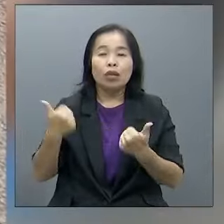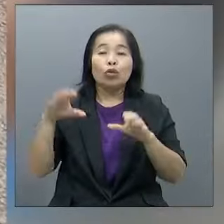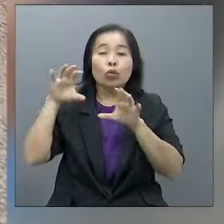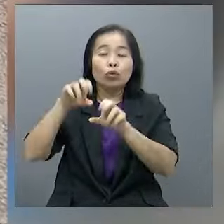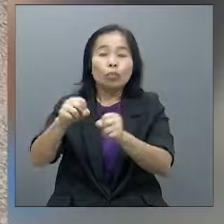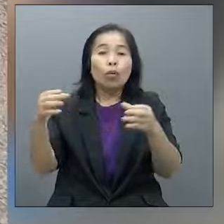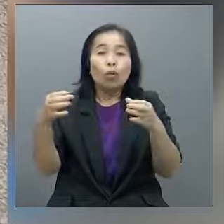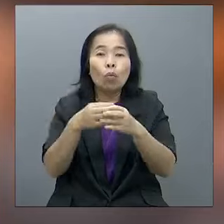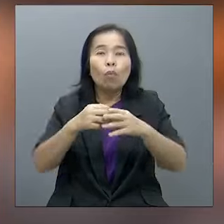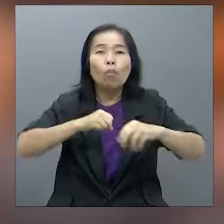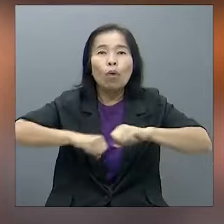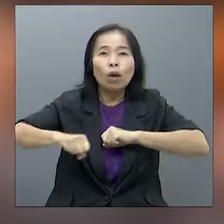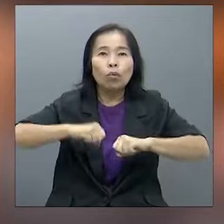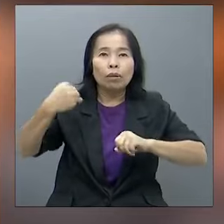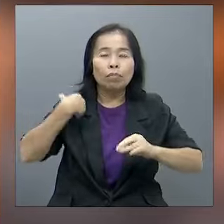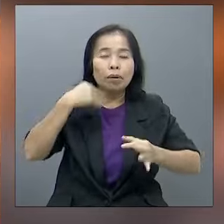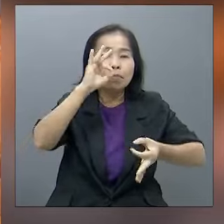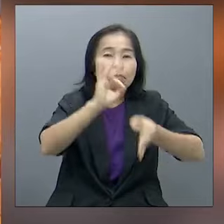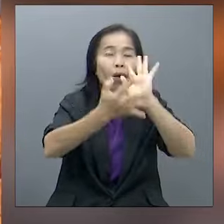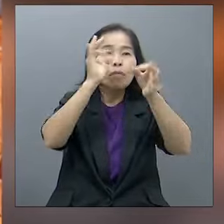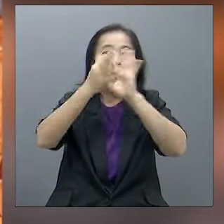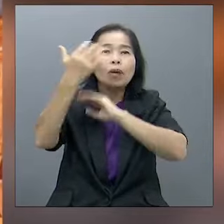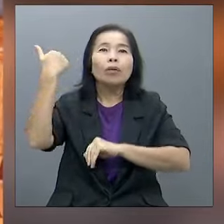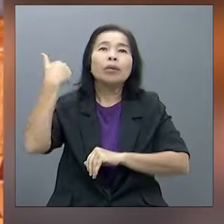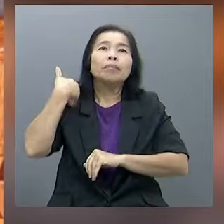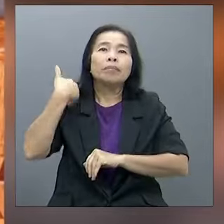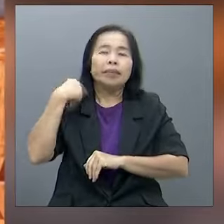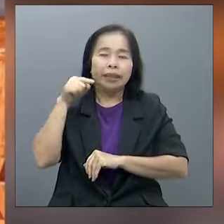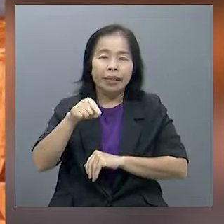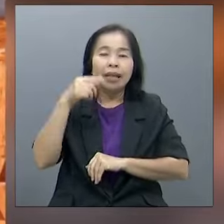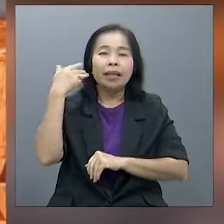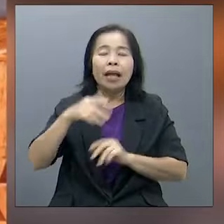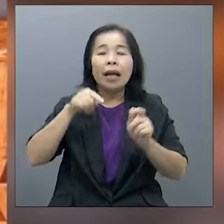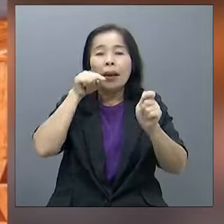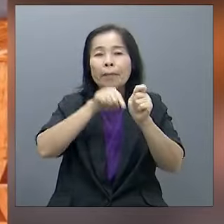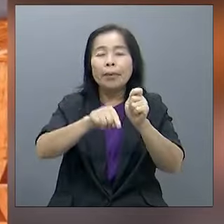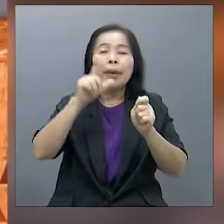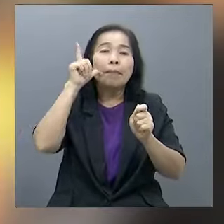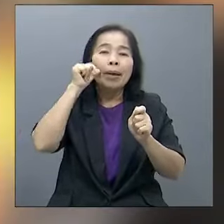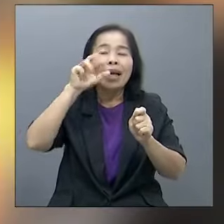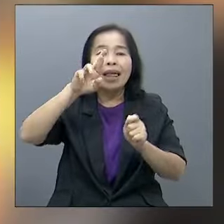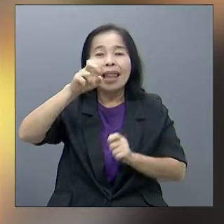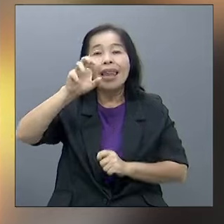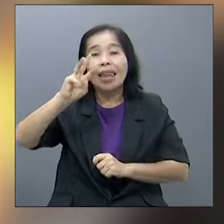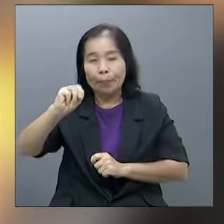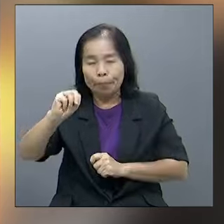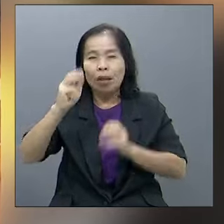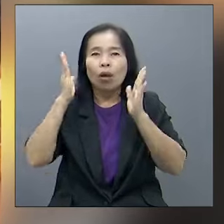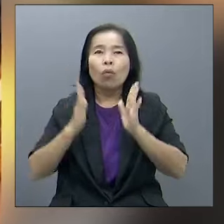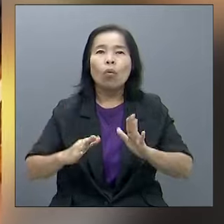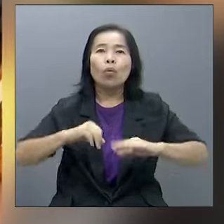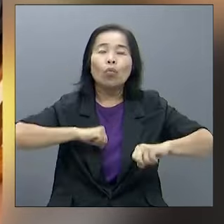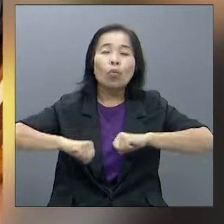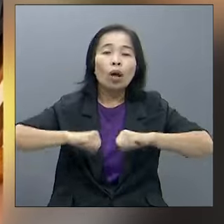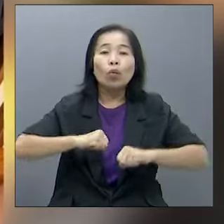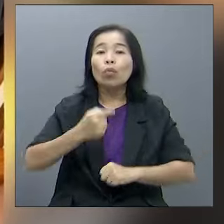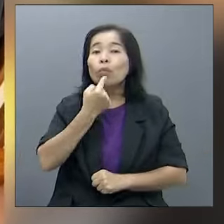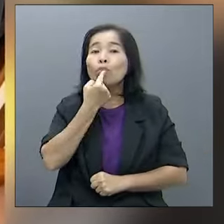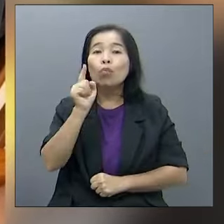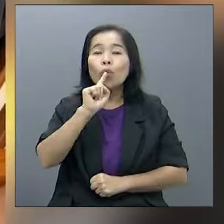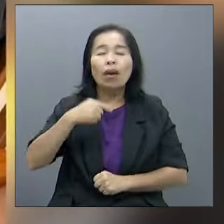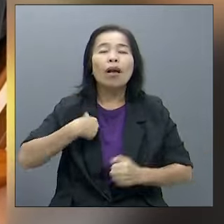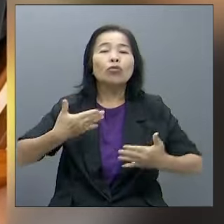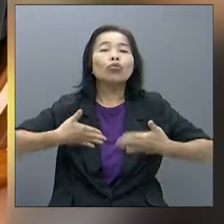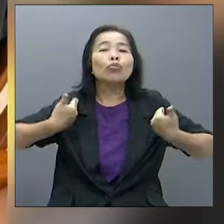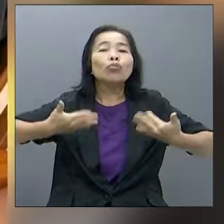ที่เผาป่าบริเวณพื้นที่ของห้วยตึงเฒ่าอำเภอแม่ริมนะคะโดยกลุ่มผู้ก่อเหตุอ้างว่าทำไปด้วยความคึก